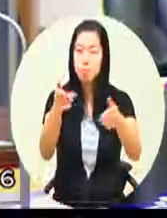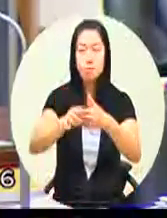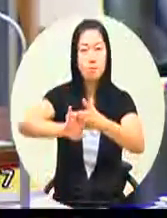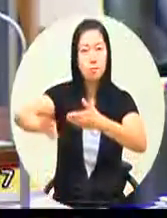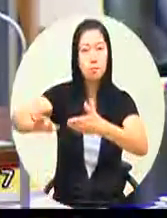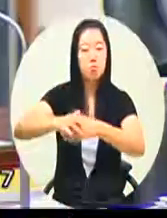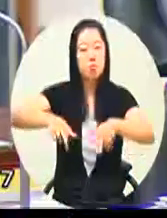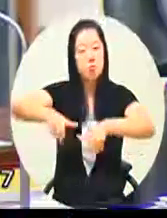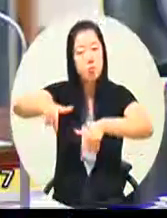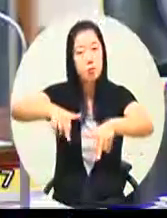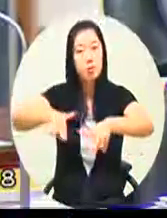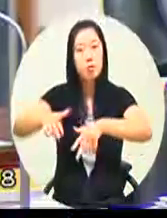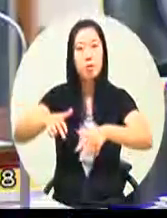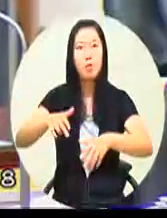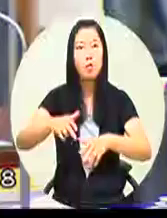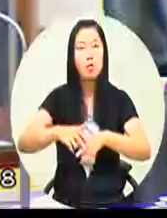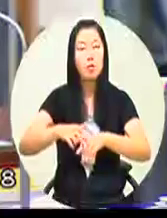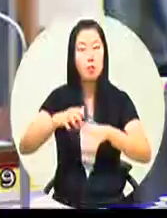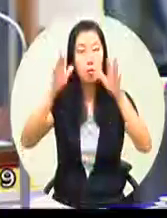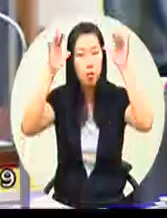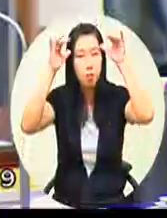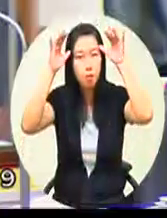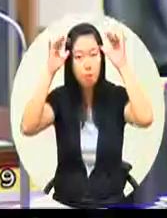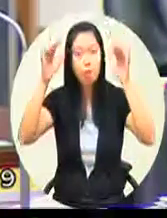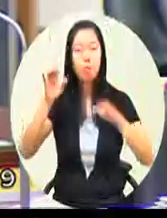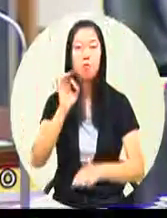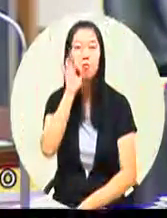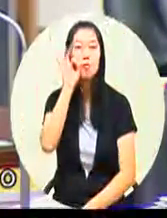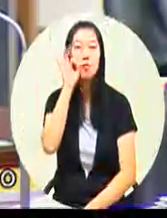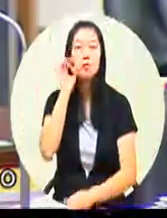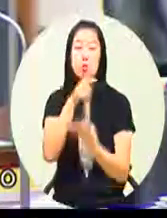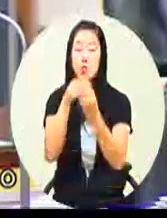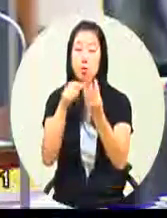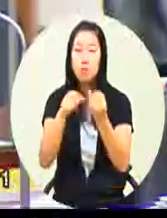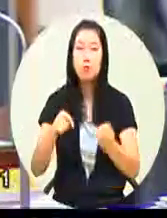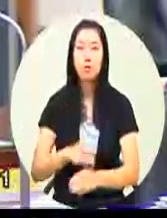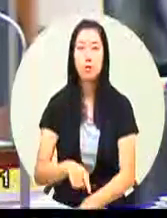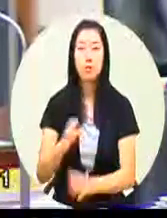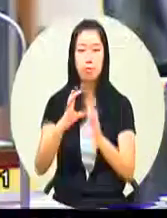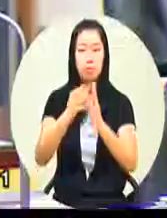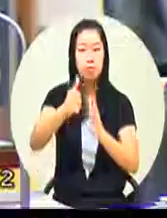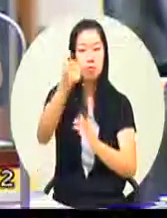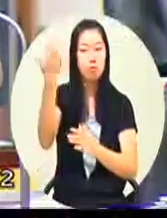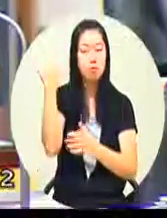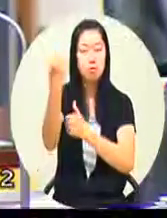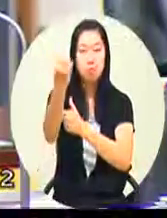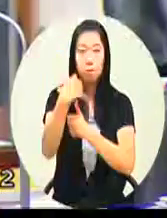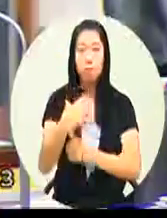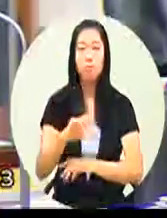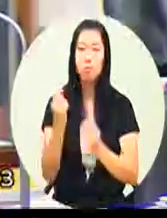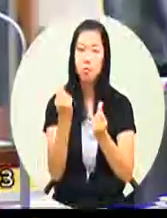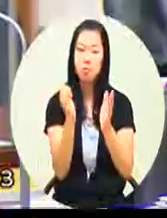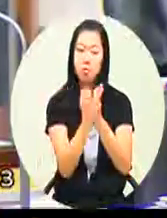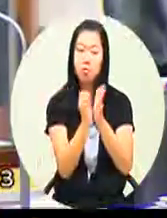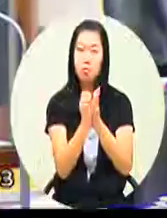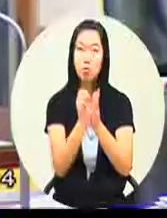个流浪犬猫这个数量齁，局长上次也给我回复嘛，大概有将近快